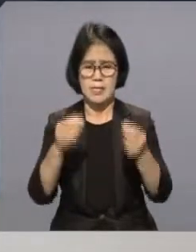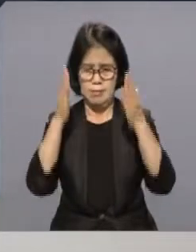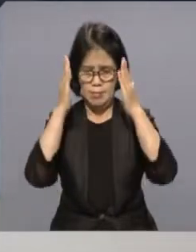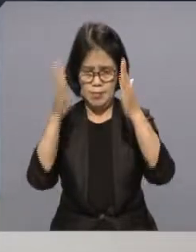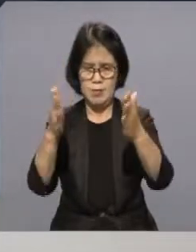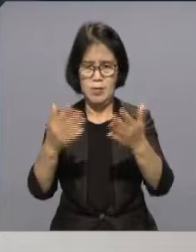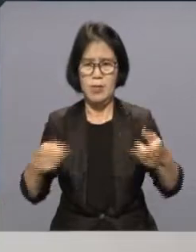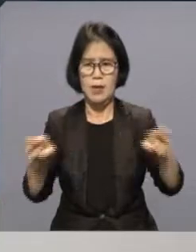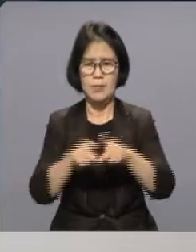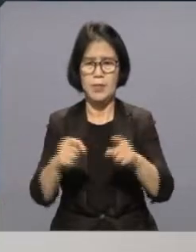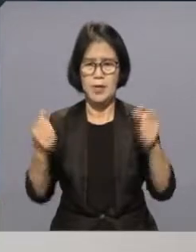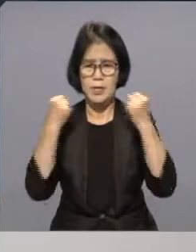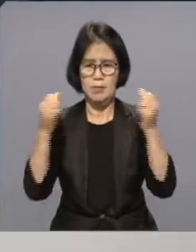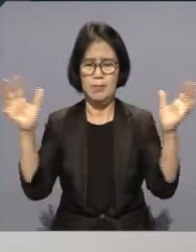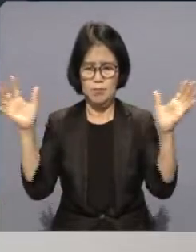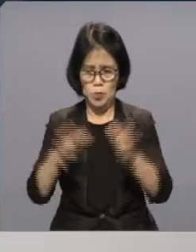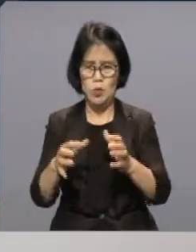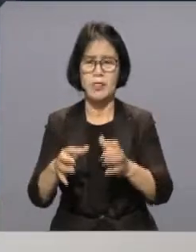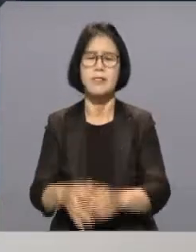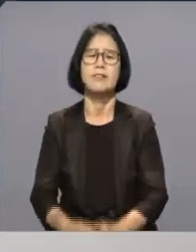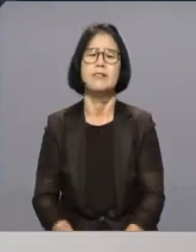또 같이 함께 힘을 모아서